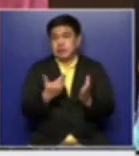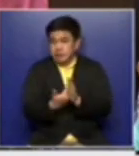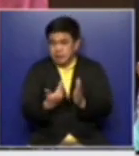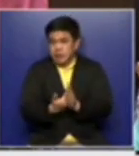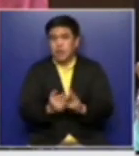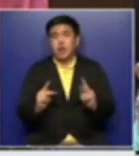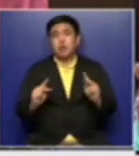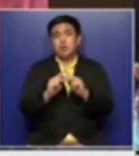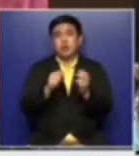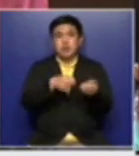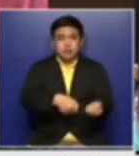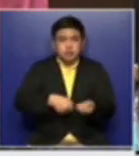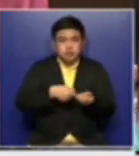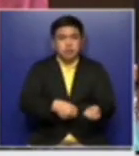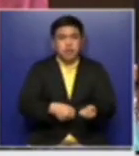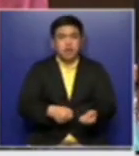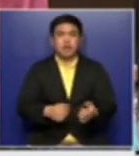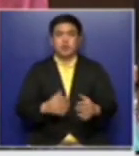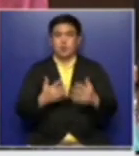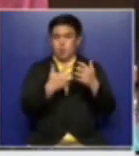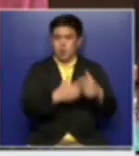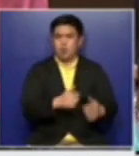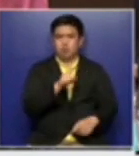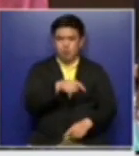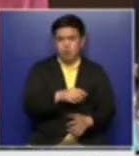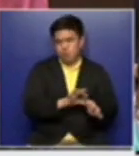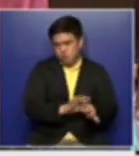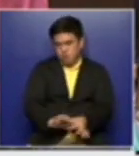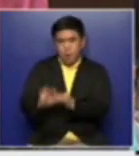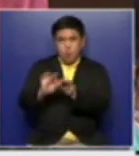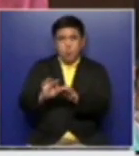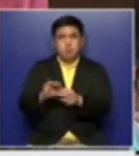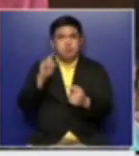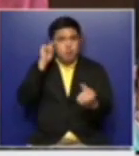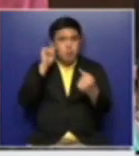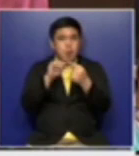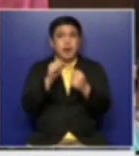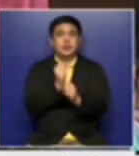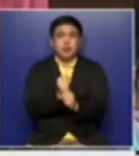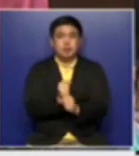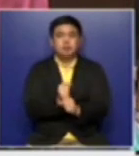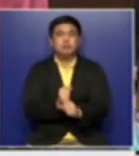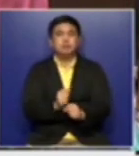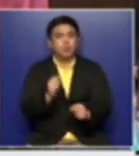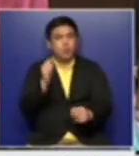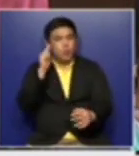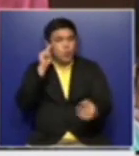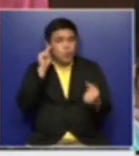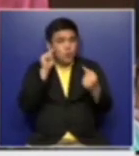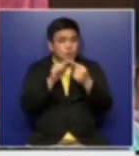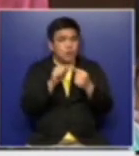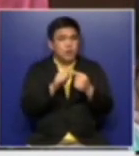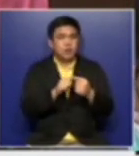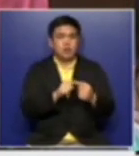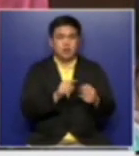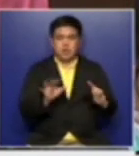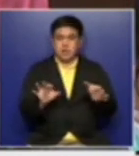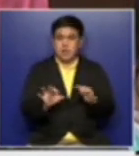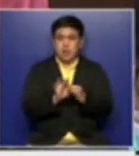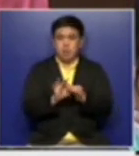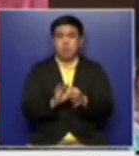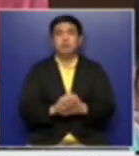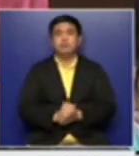งเกษตรและสหกรณ์กระทรวงอุตสาหกรรมจะต้องสอดรับสอดคล้องกันวิสัยทัศน์พันธกิจของ2กระทรวงนี้ต้องสอดคล้อง